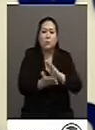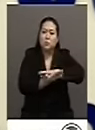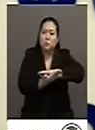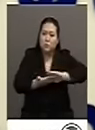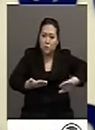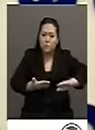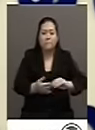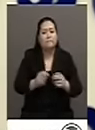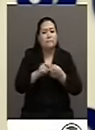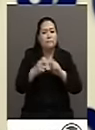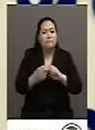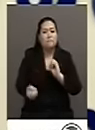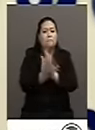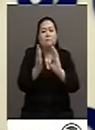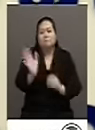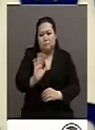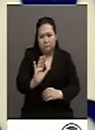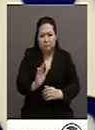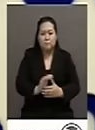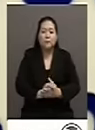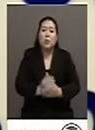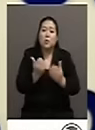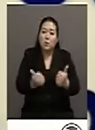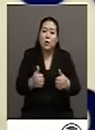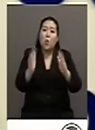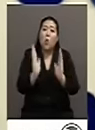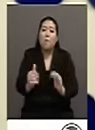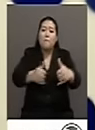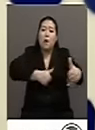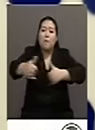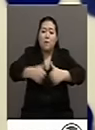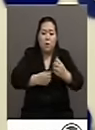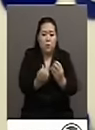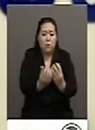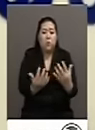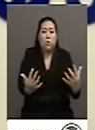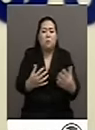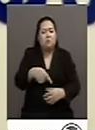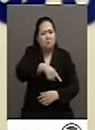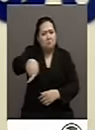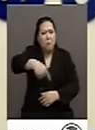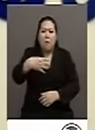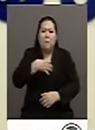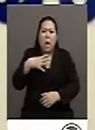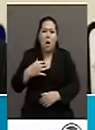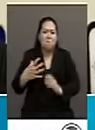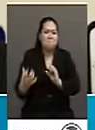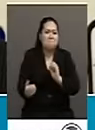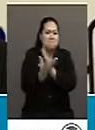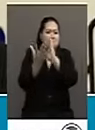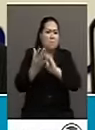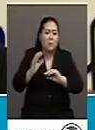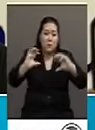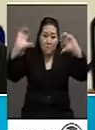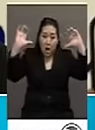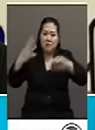ชนวนแล้วผมก็ขอยืนยันตรงนี้อีกครั้งหนึ่งนะครับคณะศิษยานุศิษย์นั้นไม่เคยมีความต้องการจะท้าทายอำนาจรัฐไม่ต้องการ